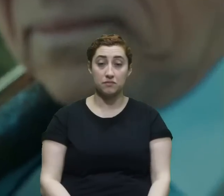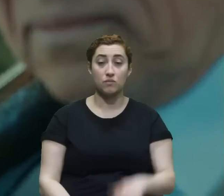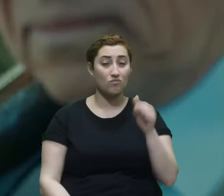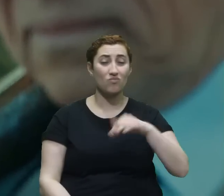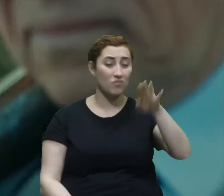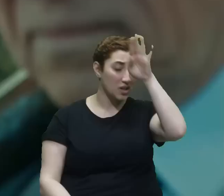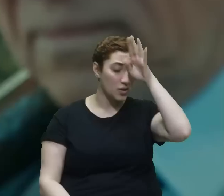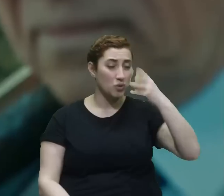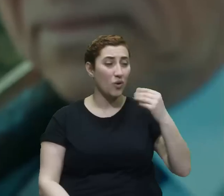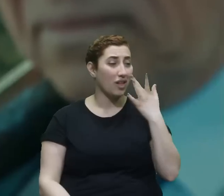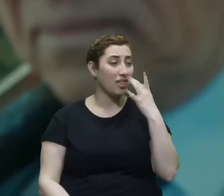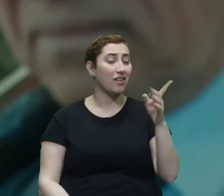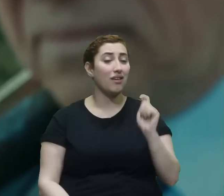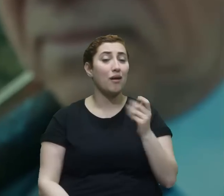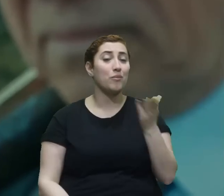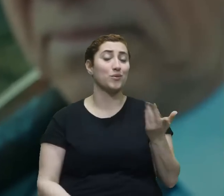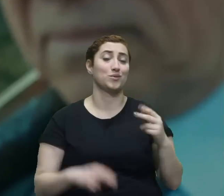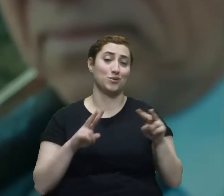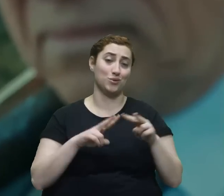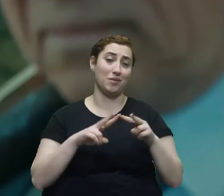Bu padişahı çok hafife alıyorsunuz Miloş.